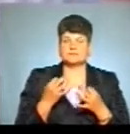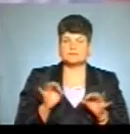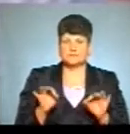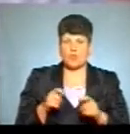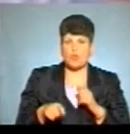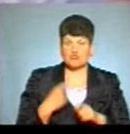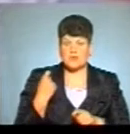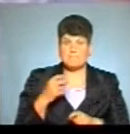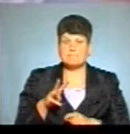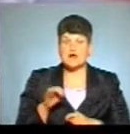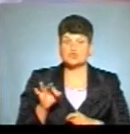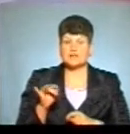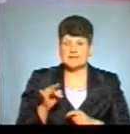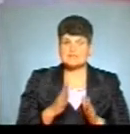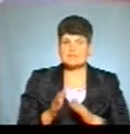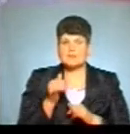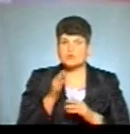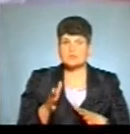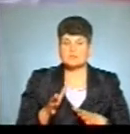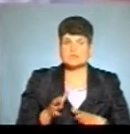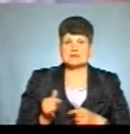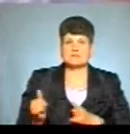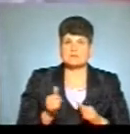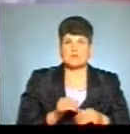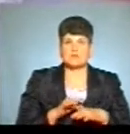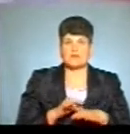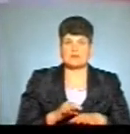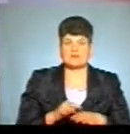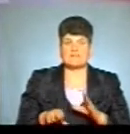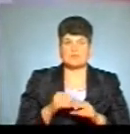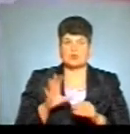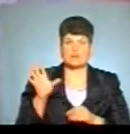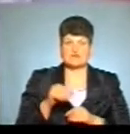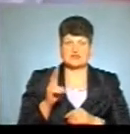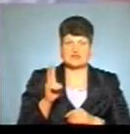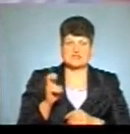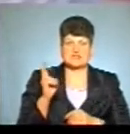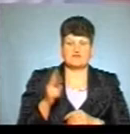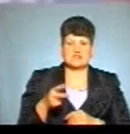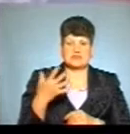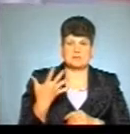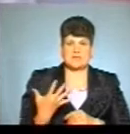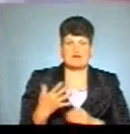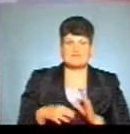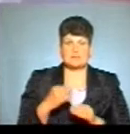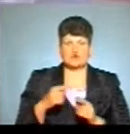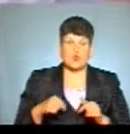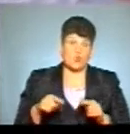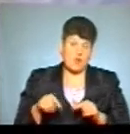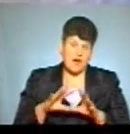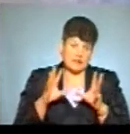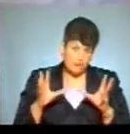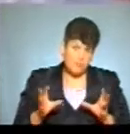мажоритарною системою ми не зможемо забезпечити проведення виборів у всіх 225 виборчих округах. Але, в